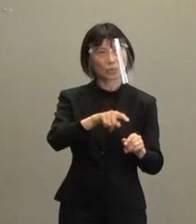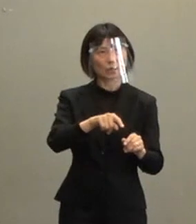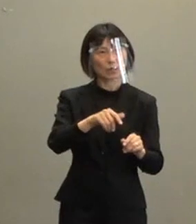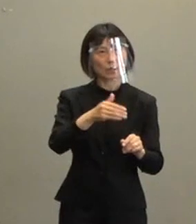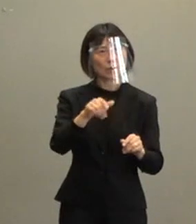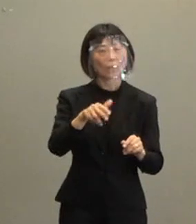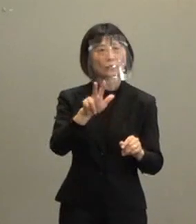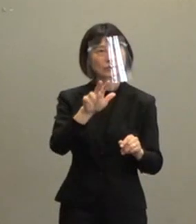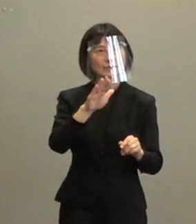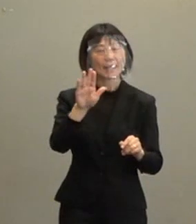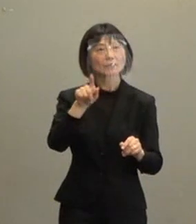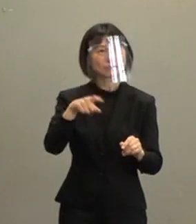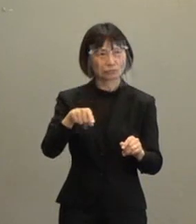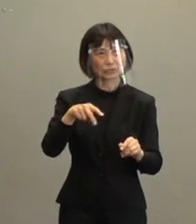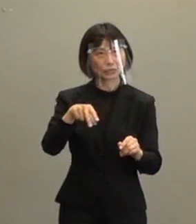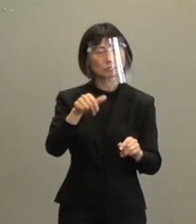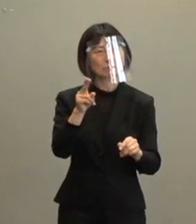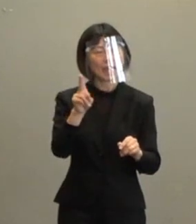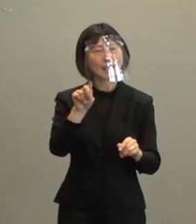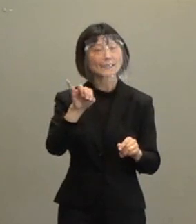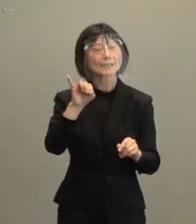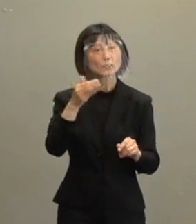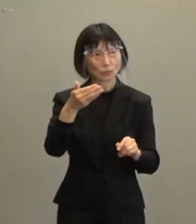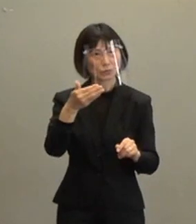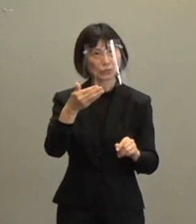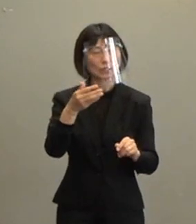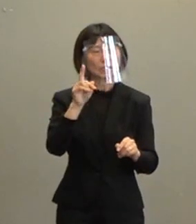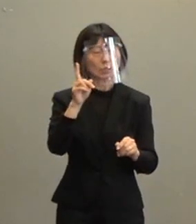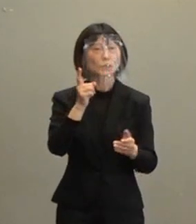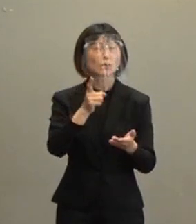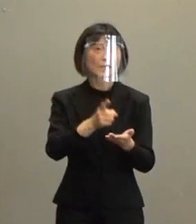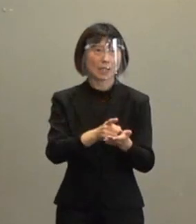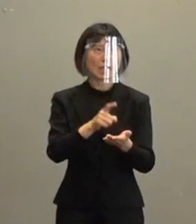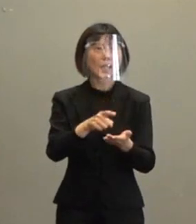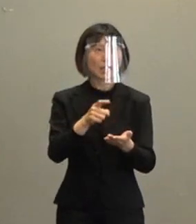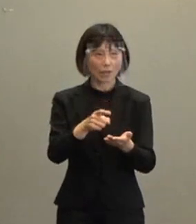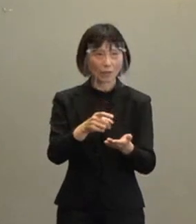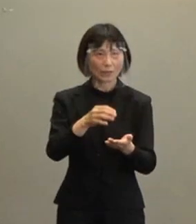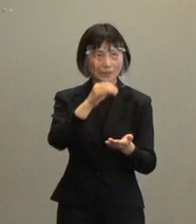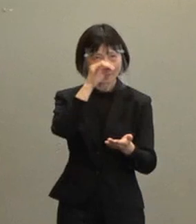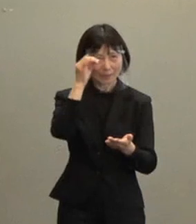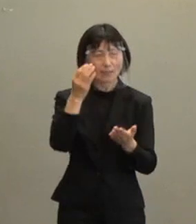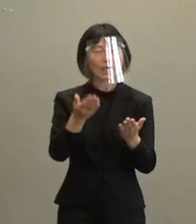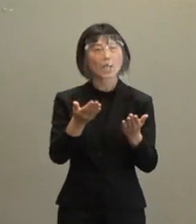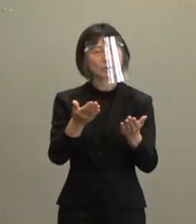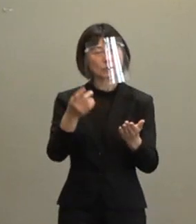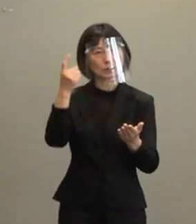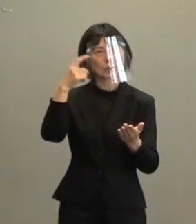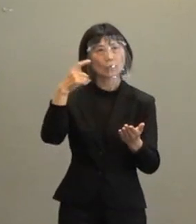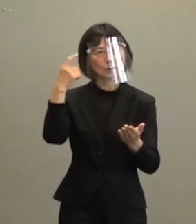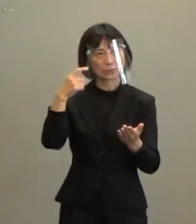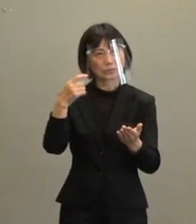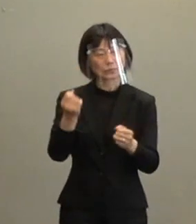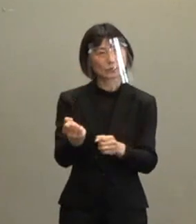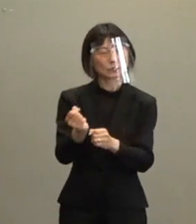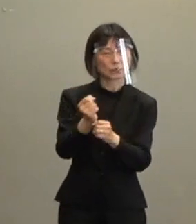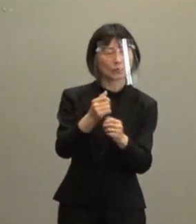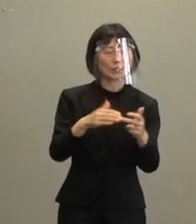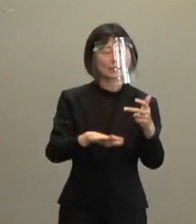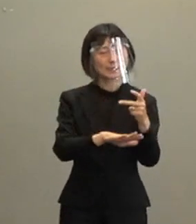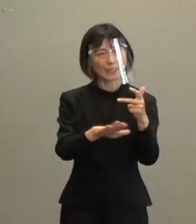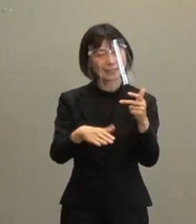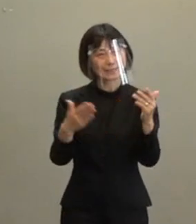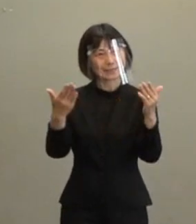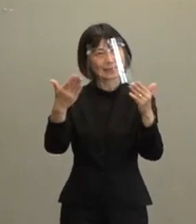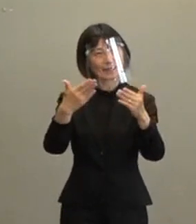ル日本では残らない一つしかないものだと思うんですけど、この本地学の教育だったりとか、少しなんかちょっとなかなか